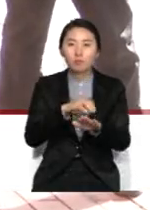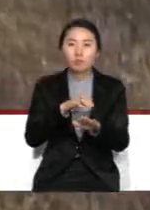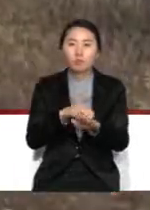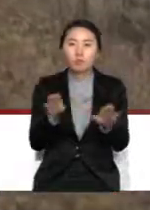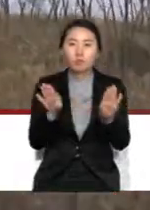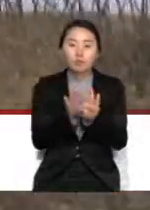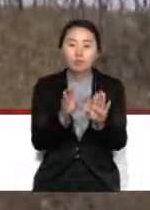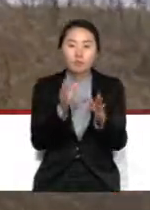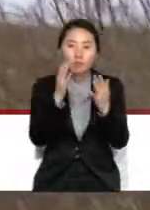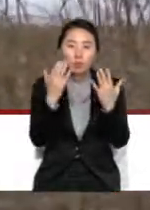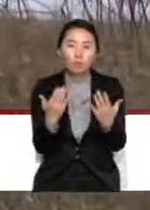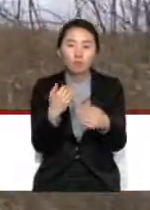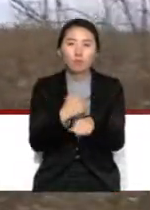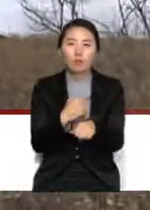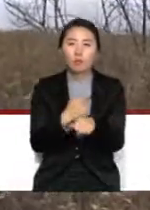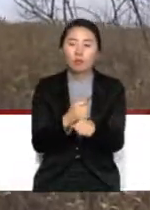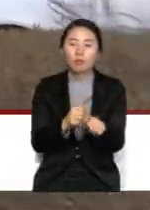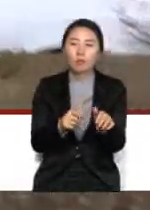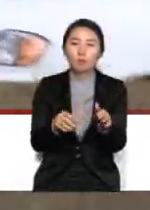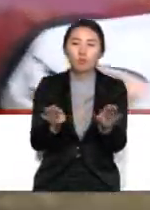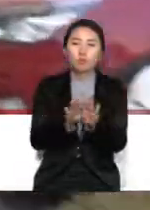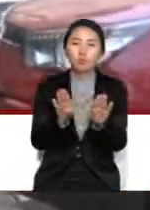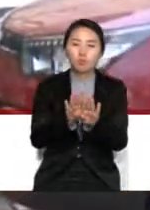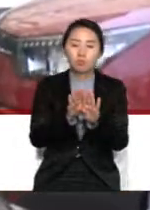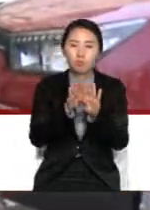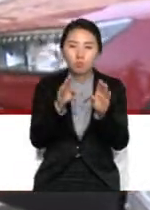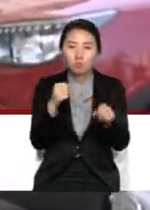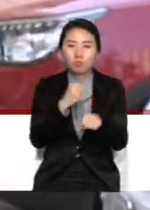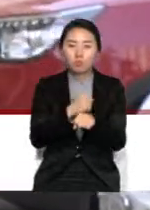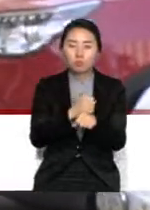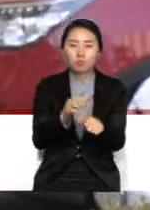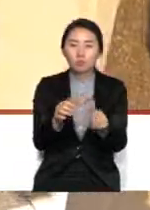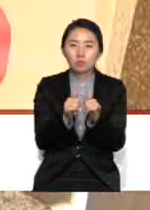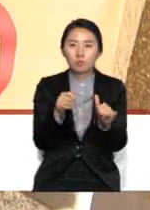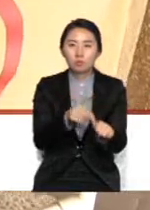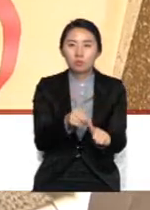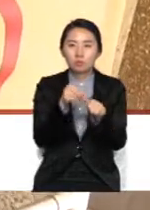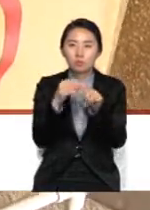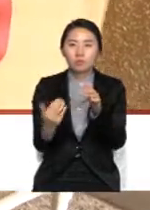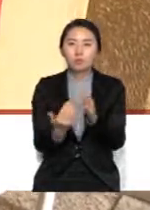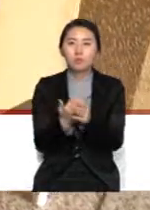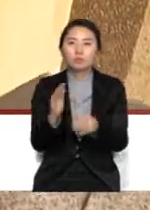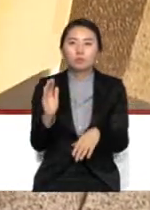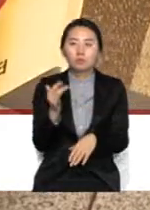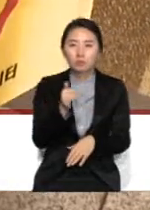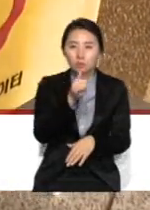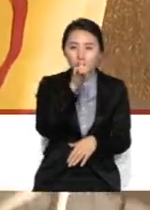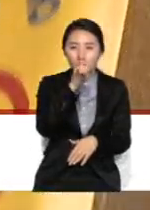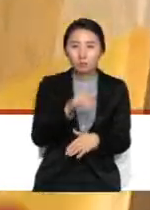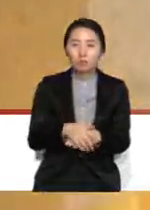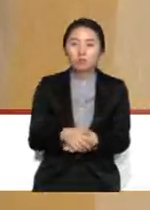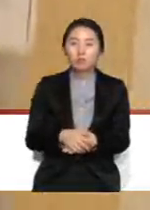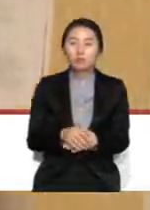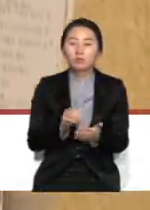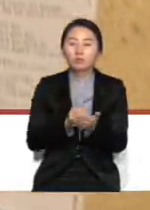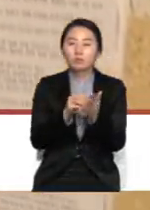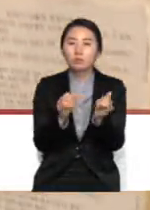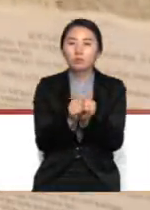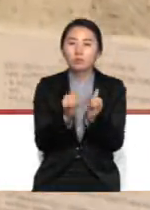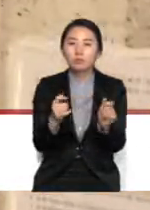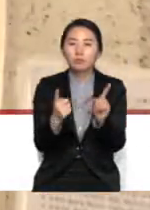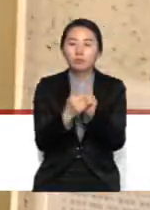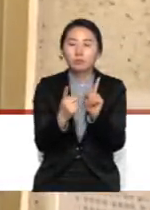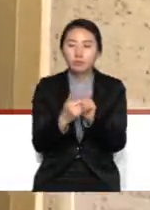갇히는 상황을 설정해 구조대가 출동해서 문을 개방하고 승객을 구조하는 것으로 진행됐습니다. 또한 입주민을